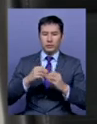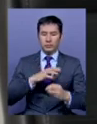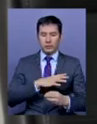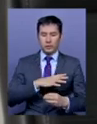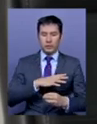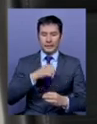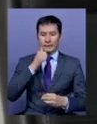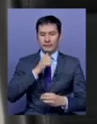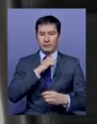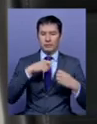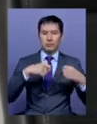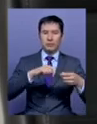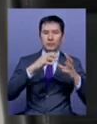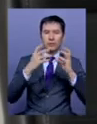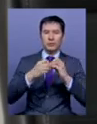тапаншасын сатып, жалпы